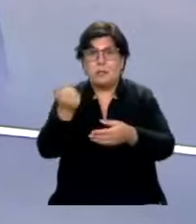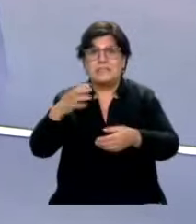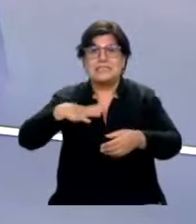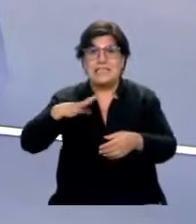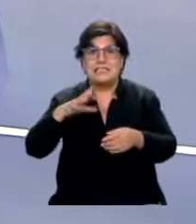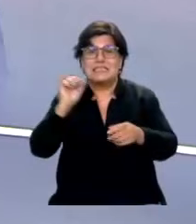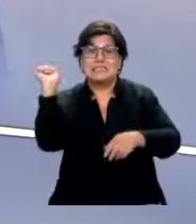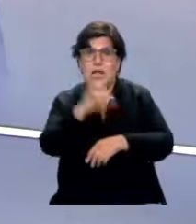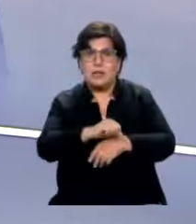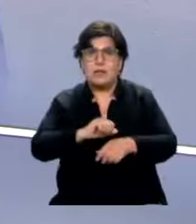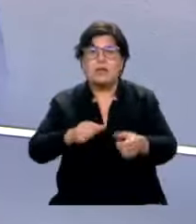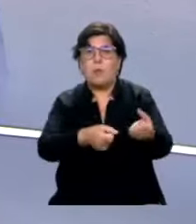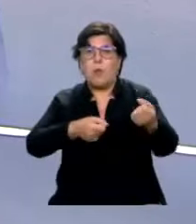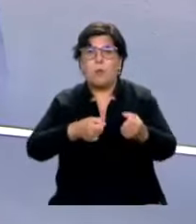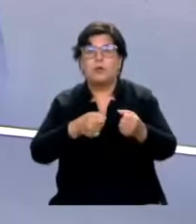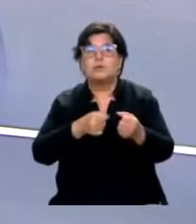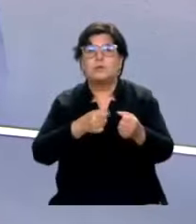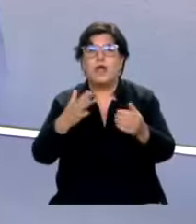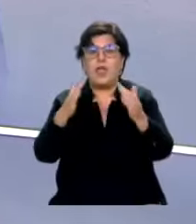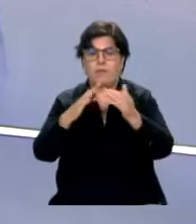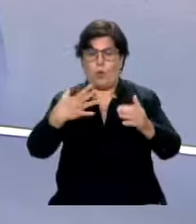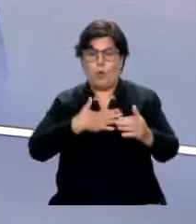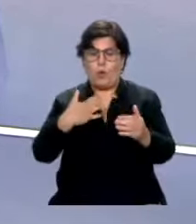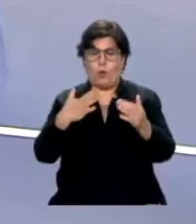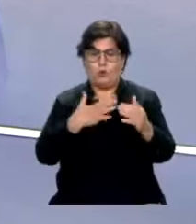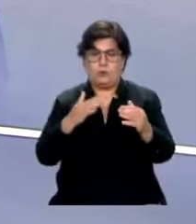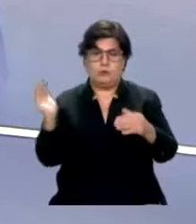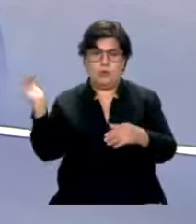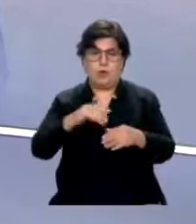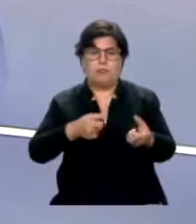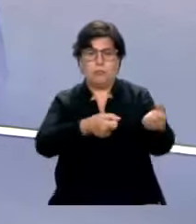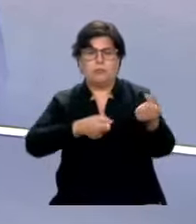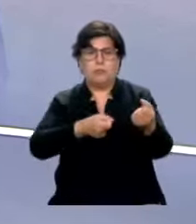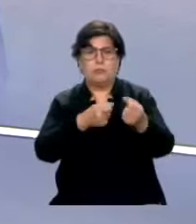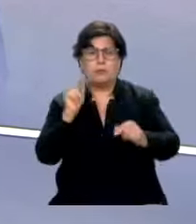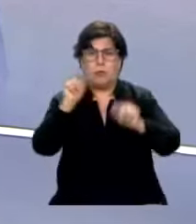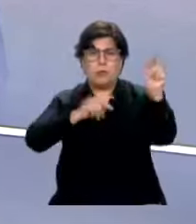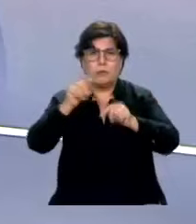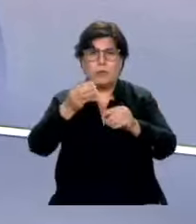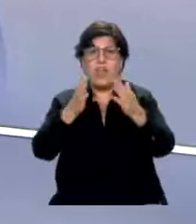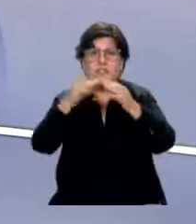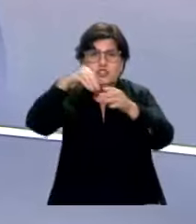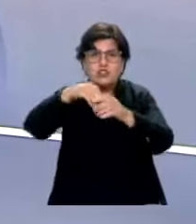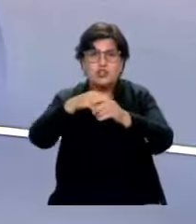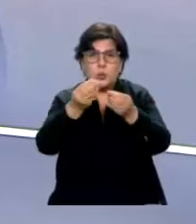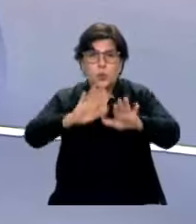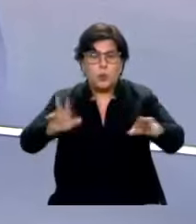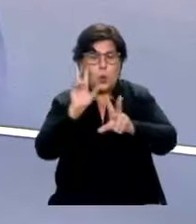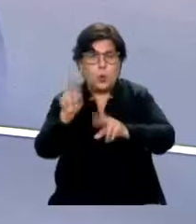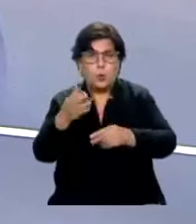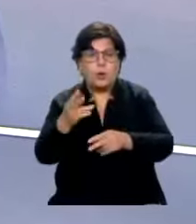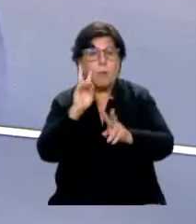isteyen saldırgan pompalı tüfekle evin önünde ateş açtı. Kurşunların isabet ettiği odada çocuklar uyuyordu. Ve